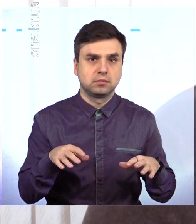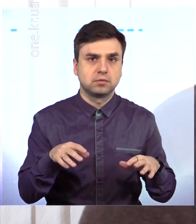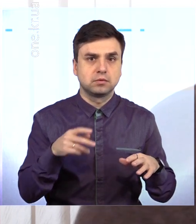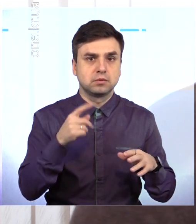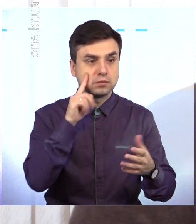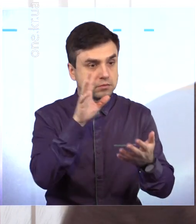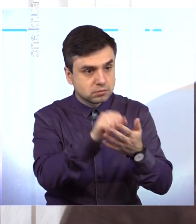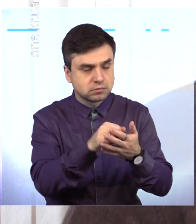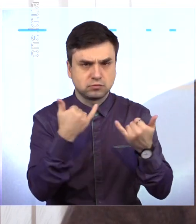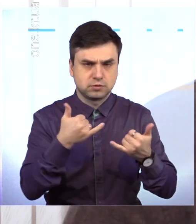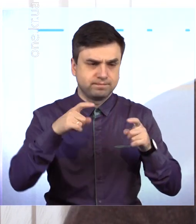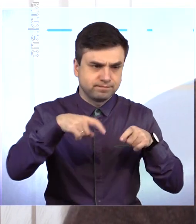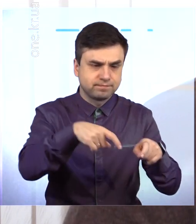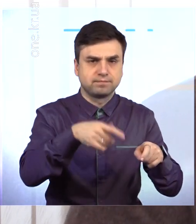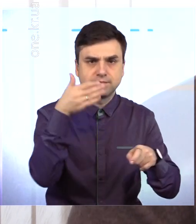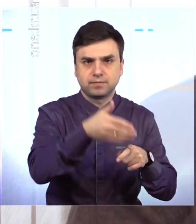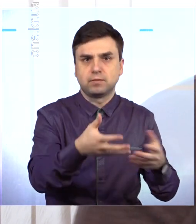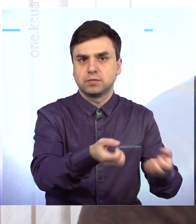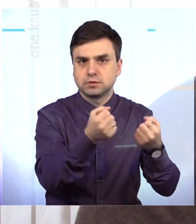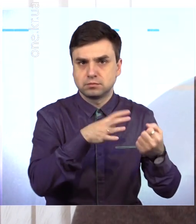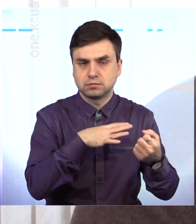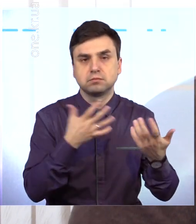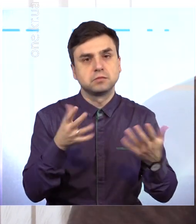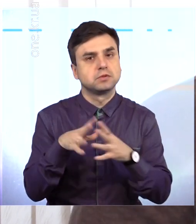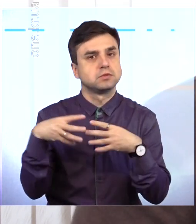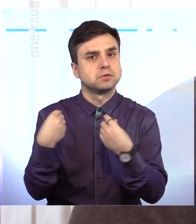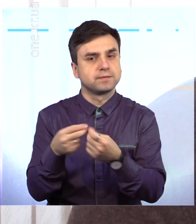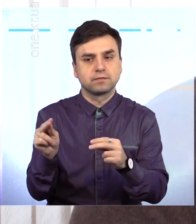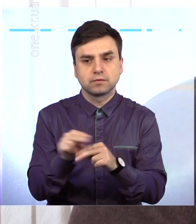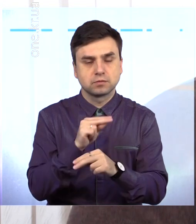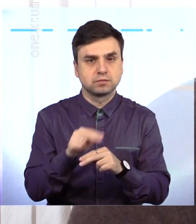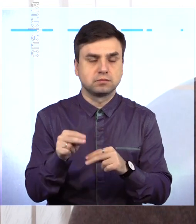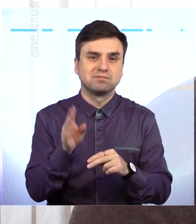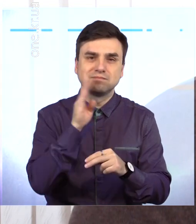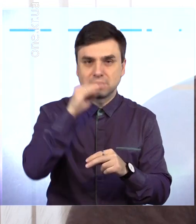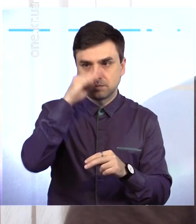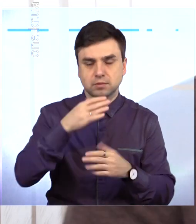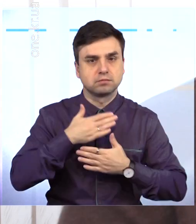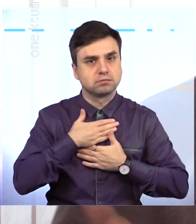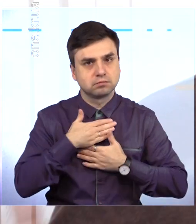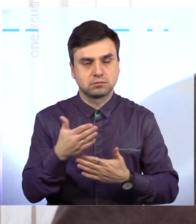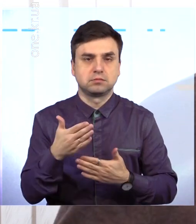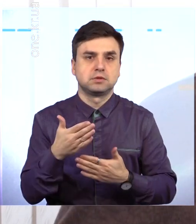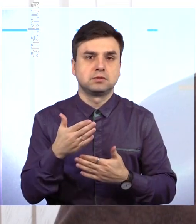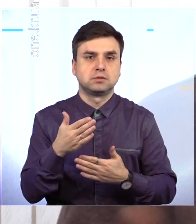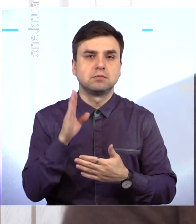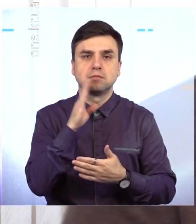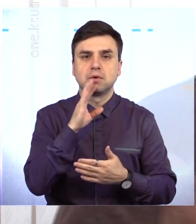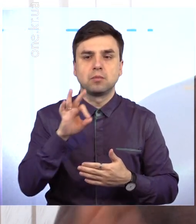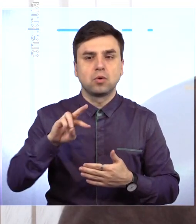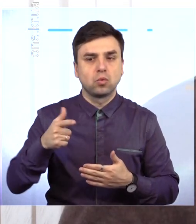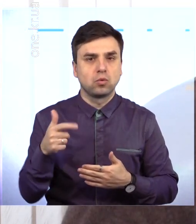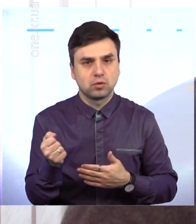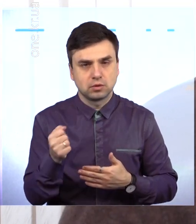необходимые действия. Это воспитание в семье. Большое спасибо его замечательным родителям, Ольге Вячеславовне,